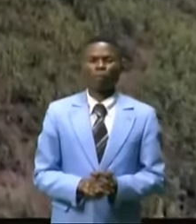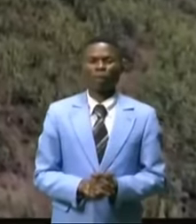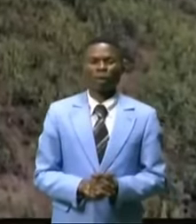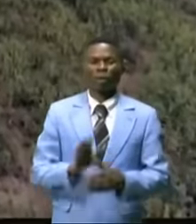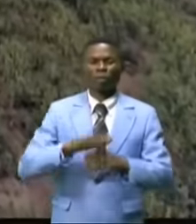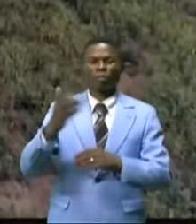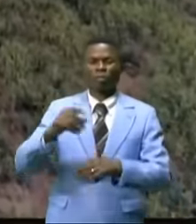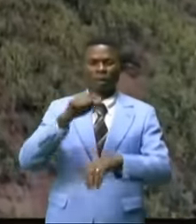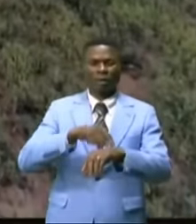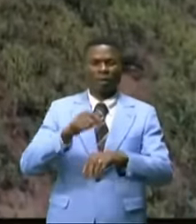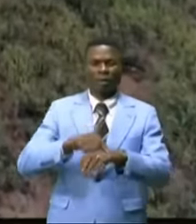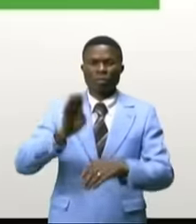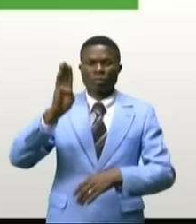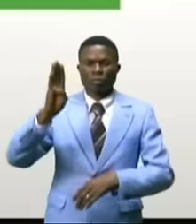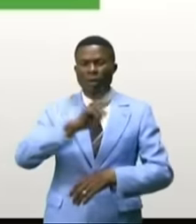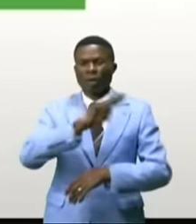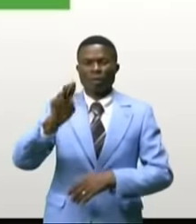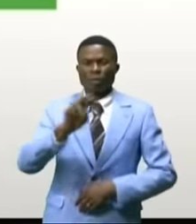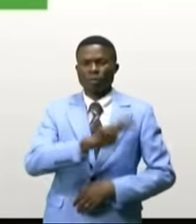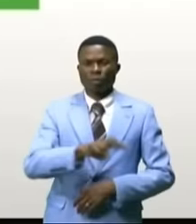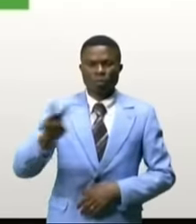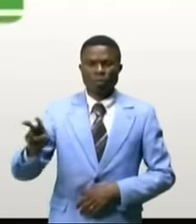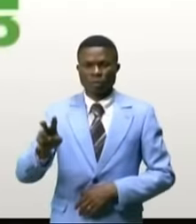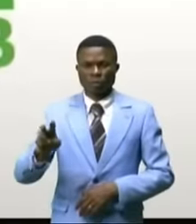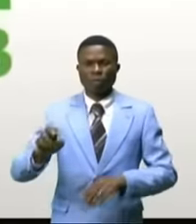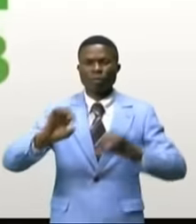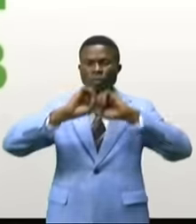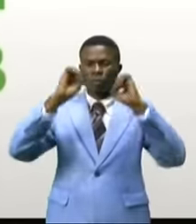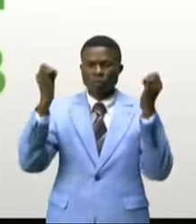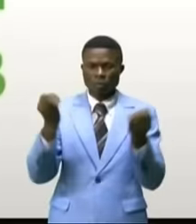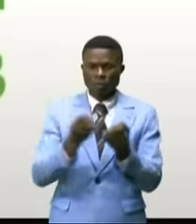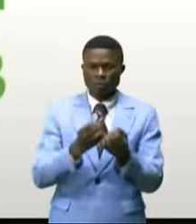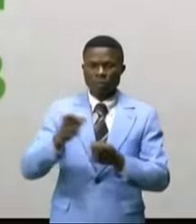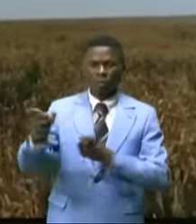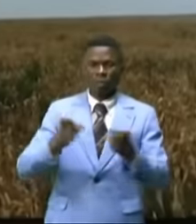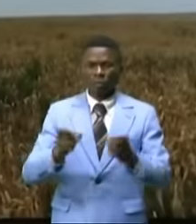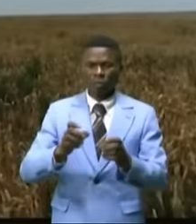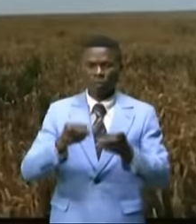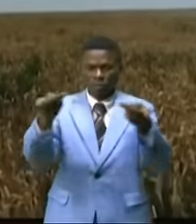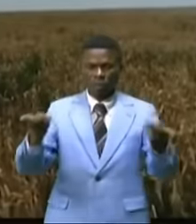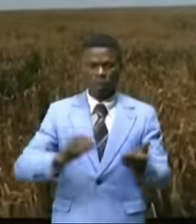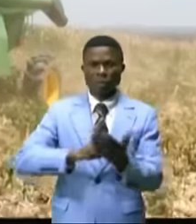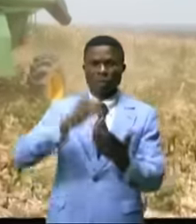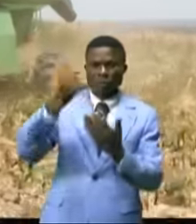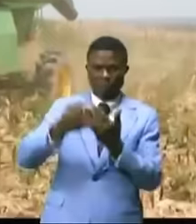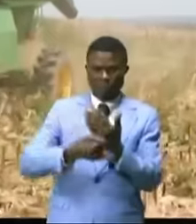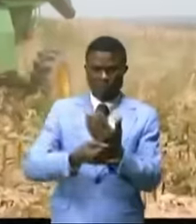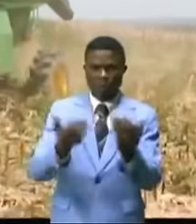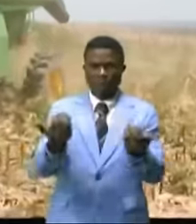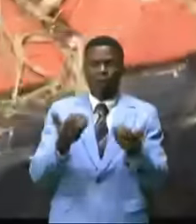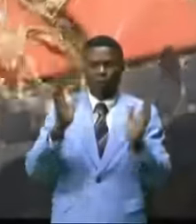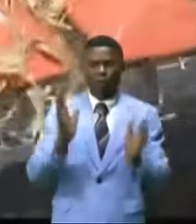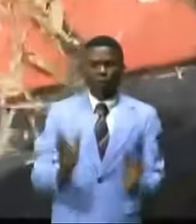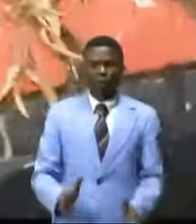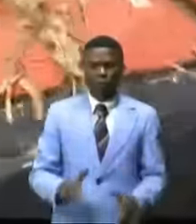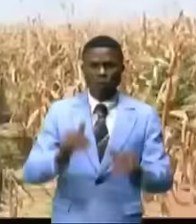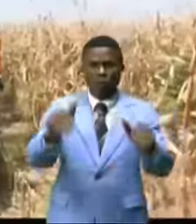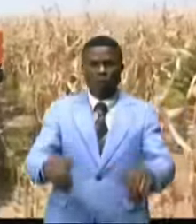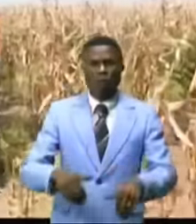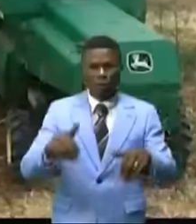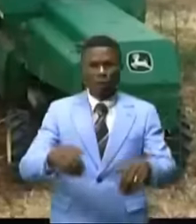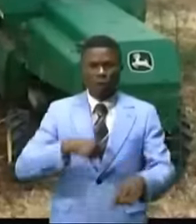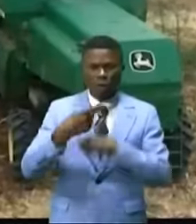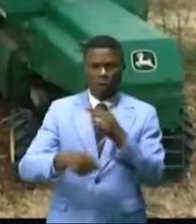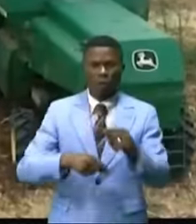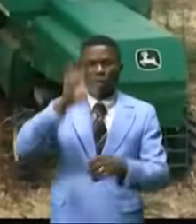Après la saison B 2022, la BioAgro Business, gestionnaire des sites du programme volontariste agricole, lance